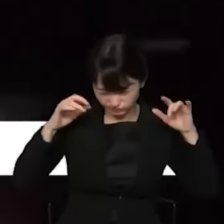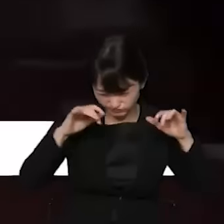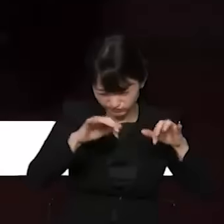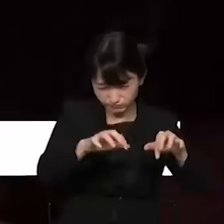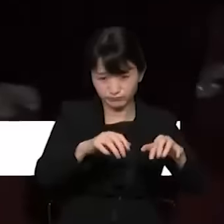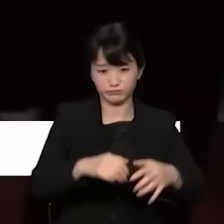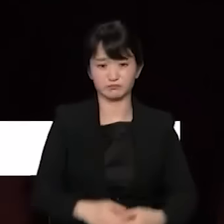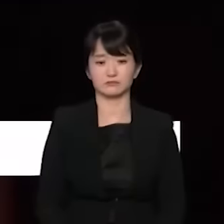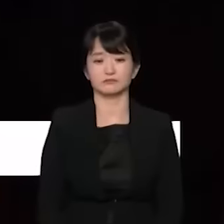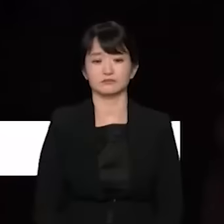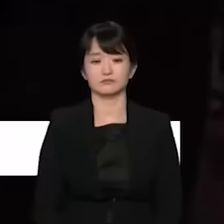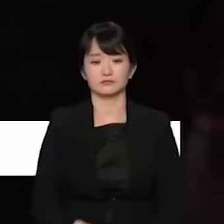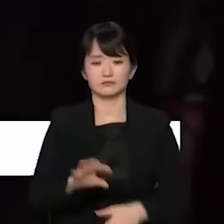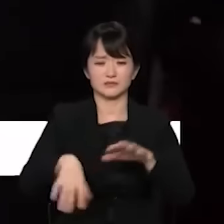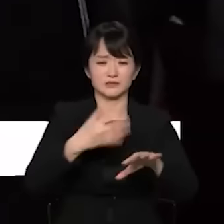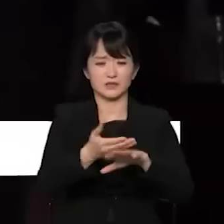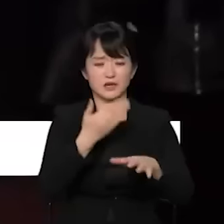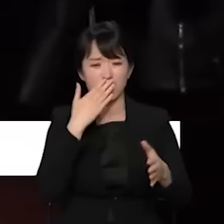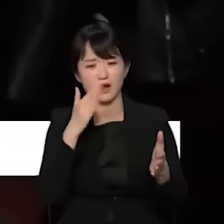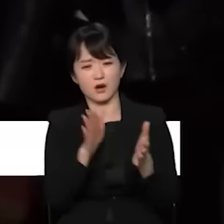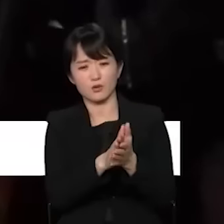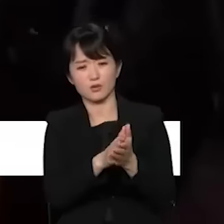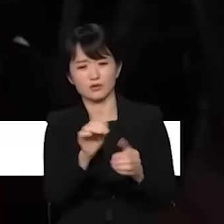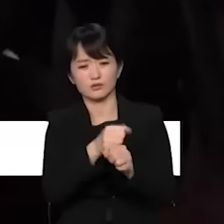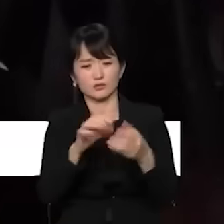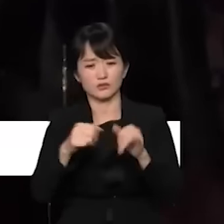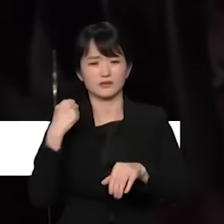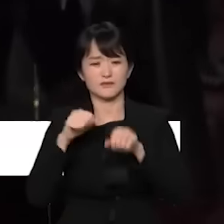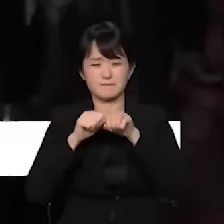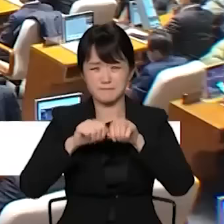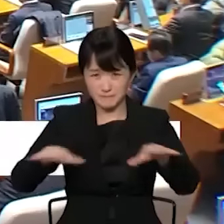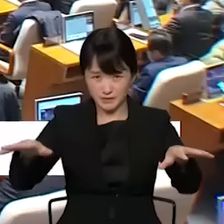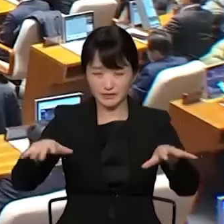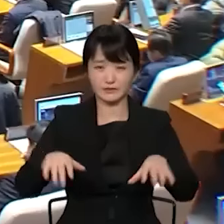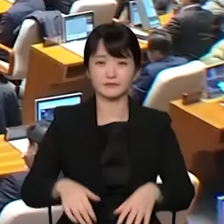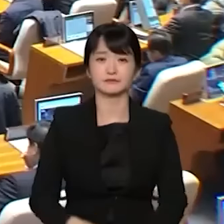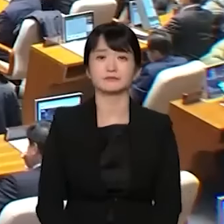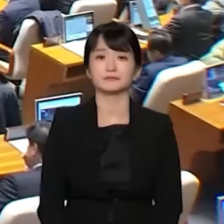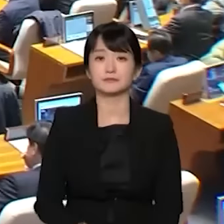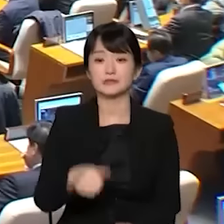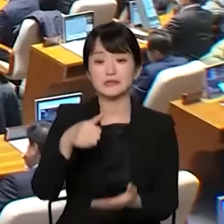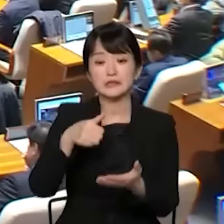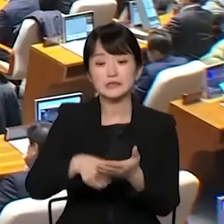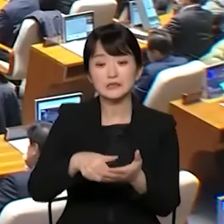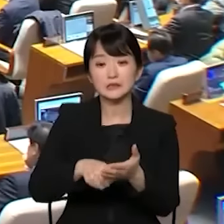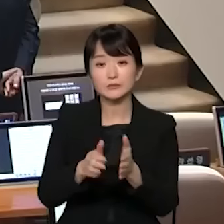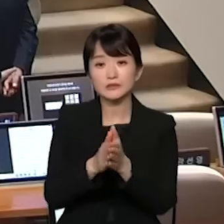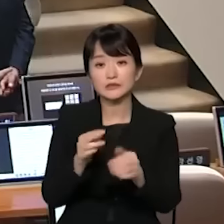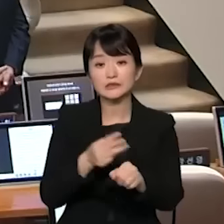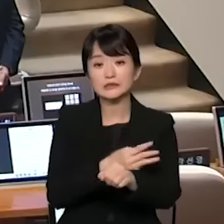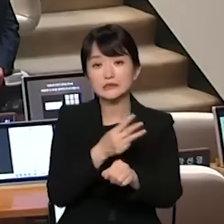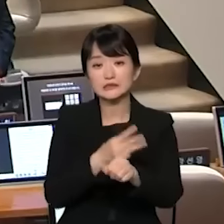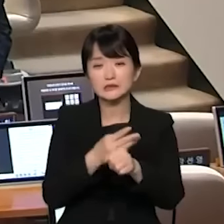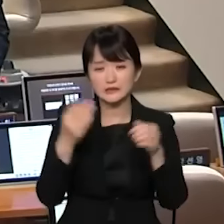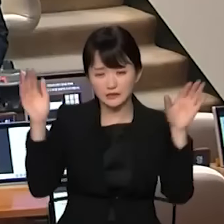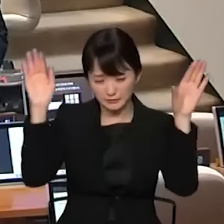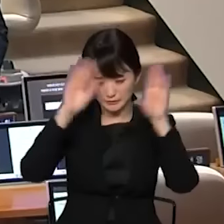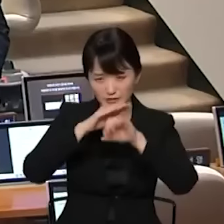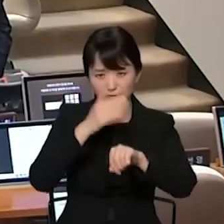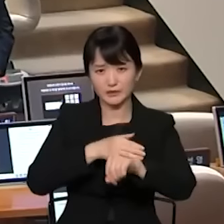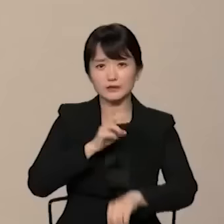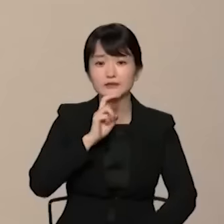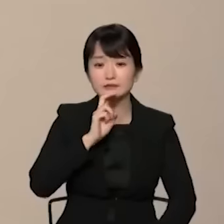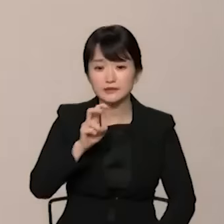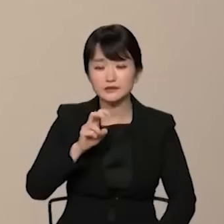해남동조! 김해체! 해남동조! 김해체! 투표 시작 약 3시간 만인 밤 9시 20분